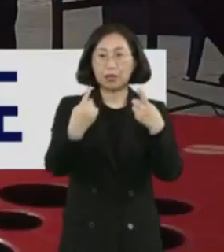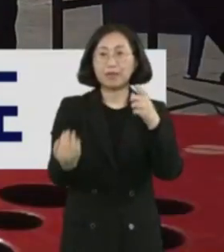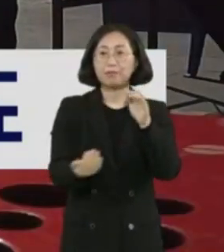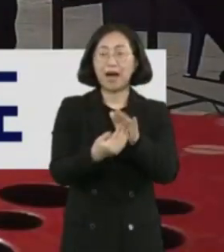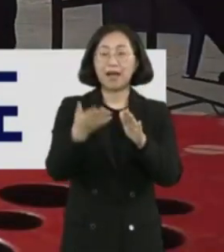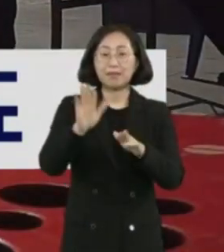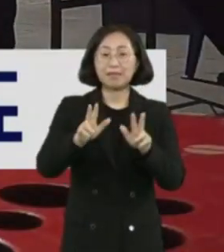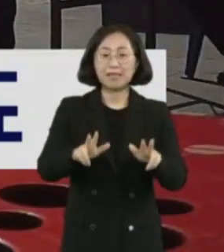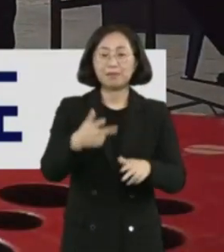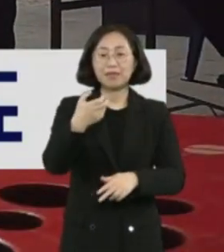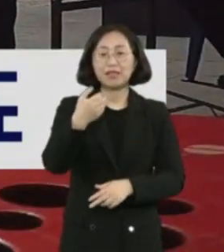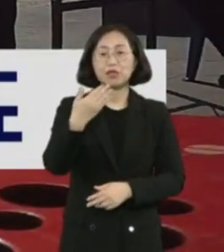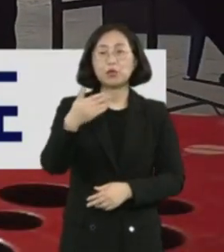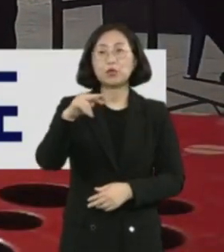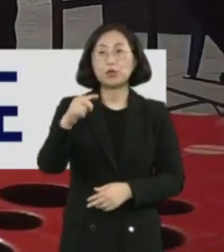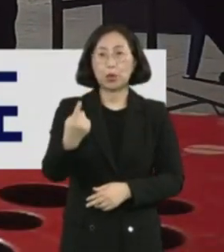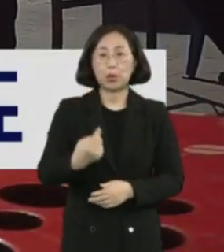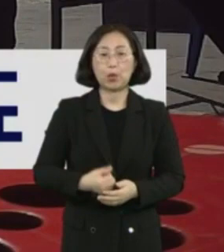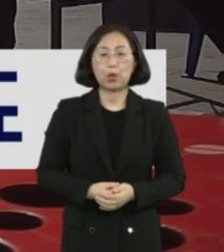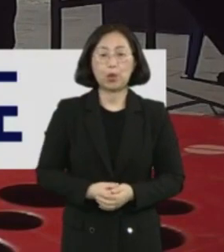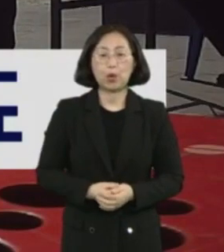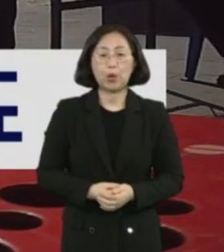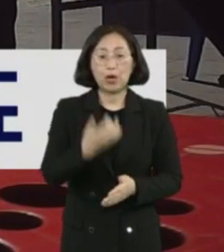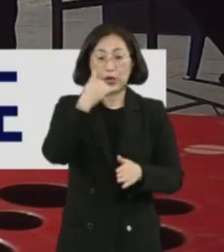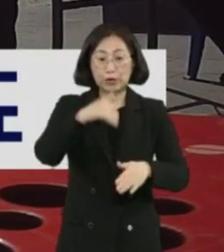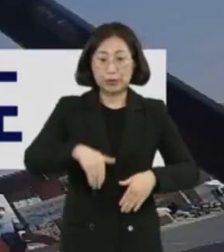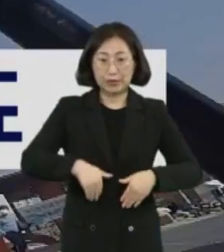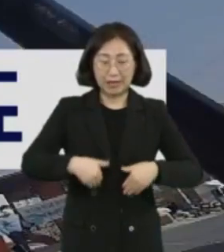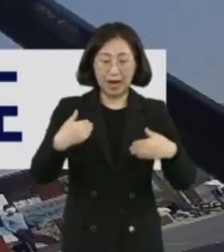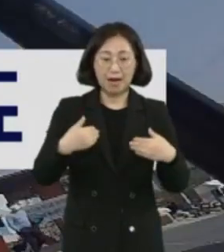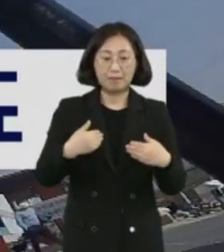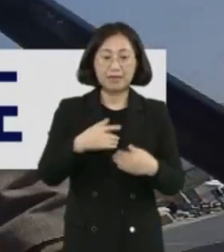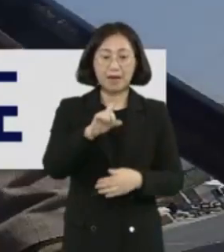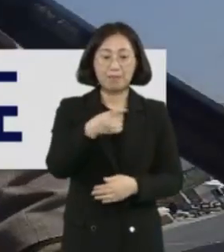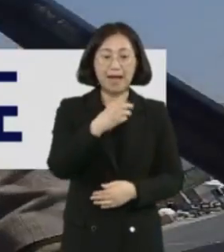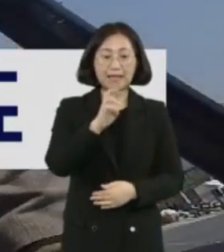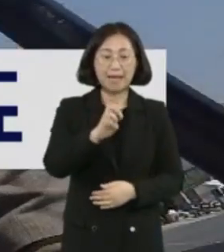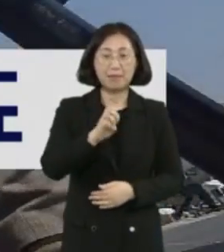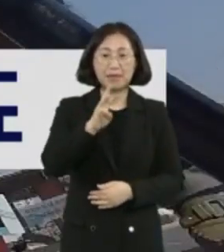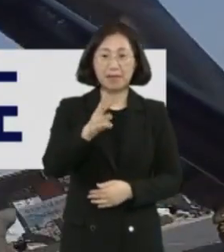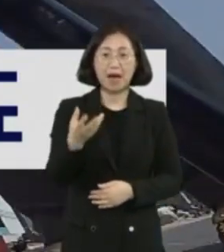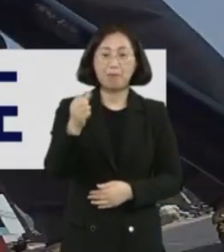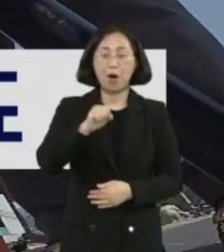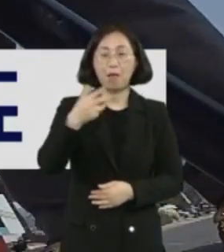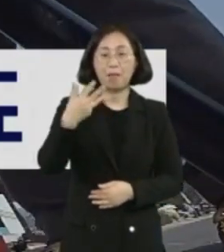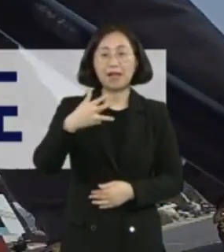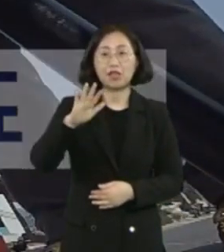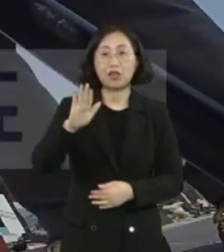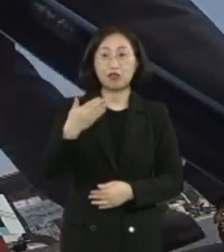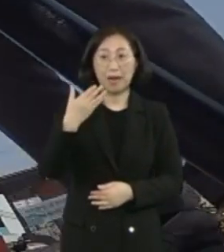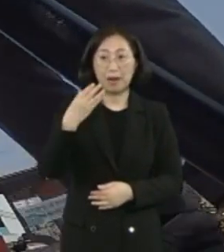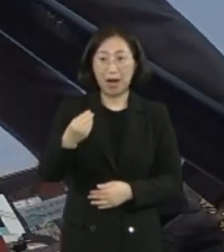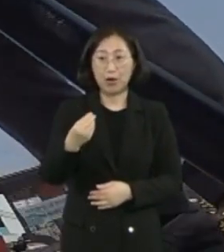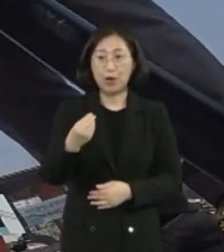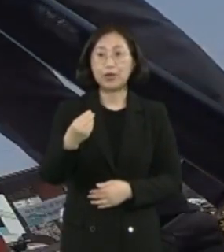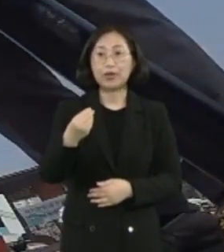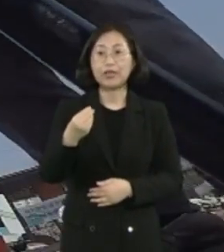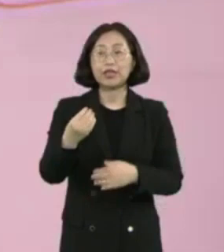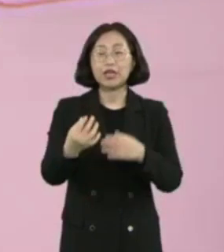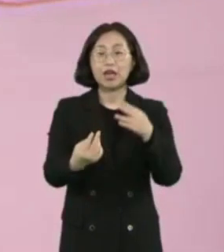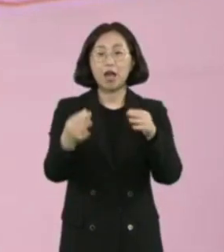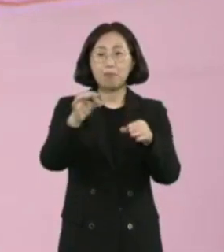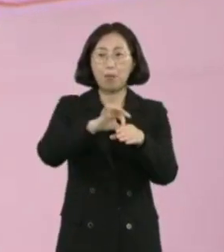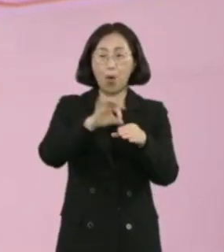현재 79도에 머물러 있습니다. 한편 충남의 경우 133억 8,900만 원이 모아져